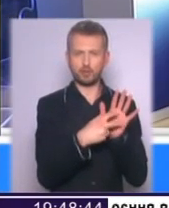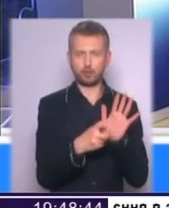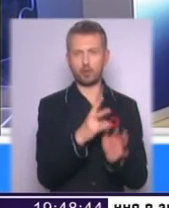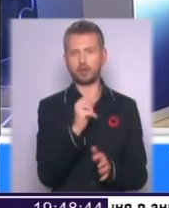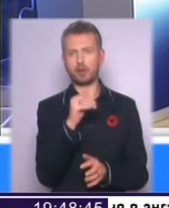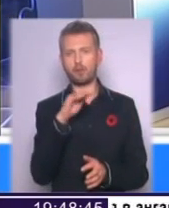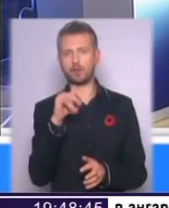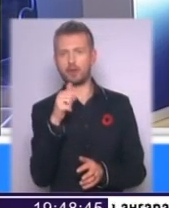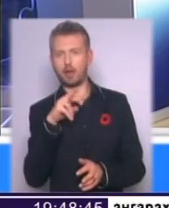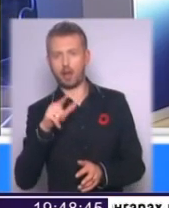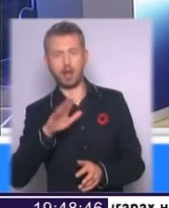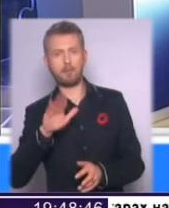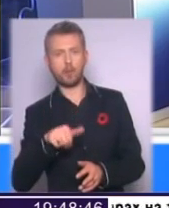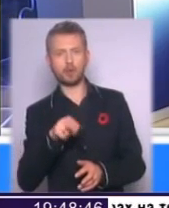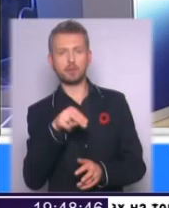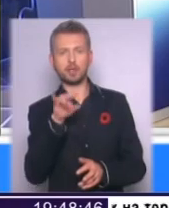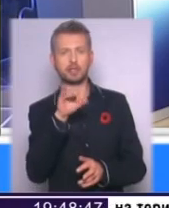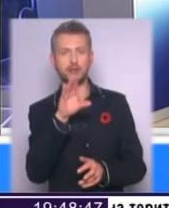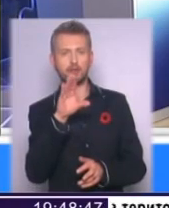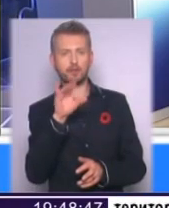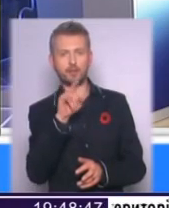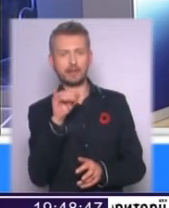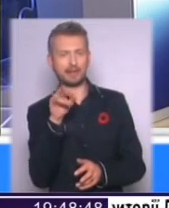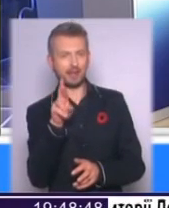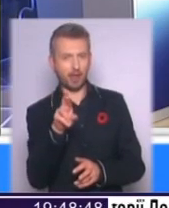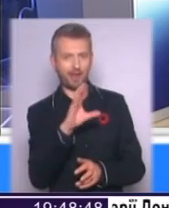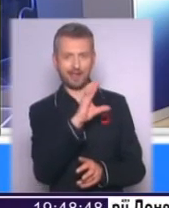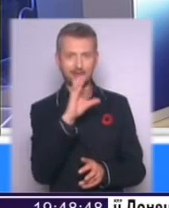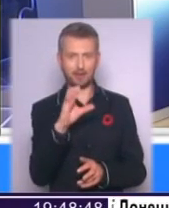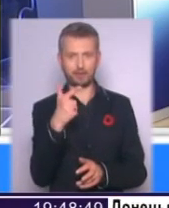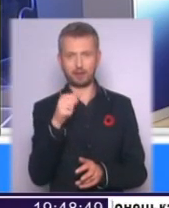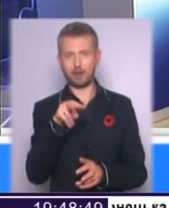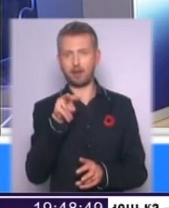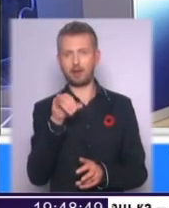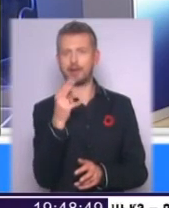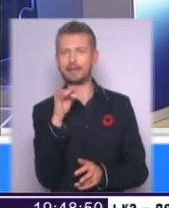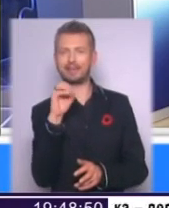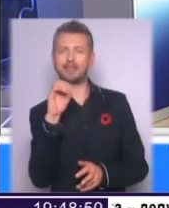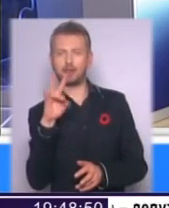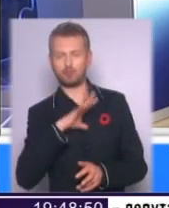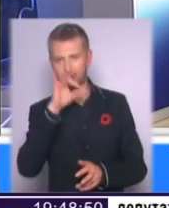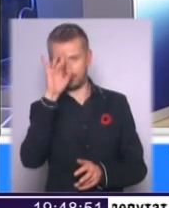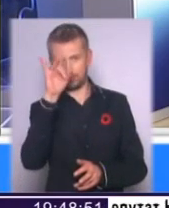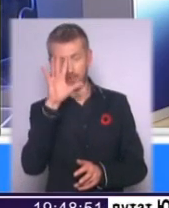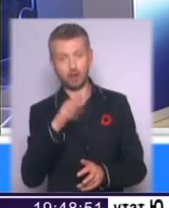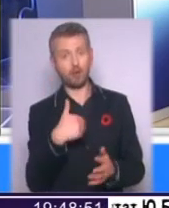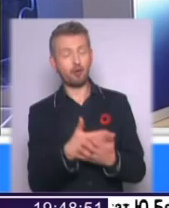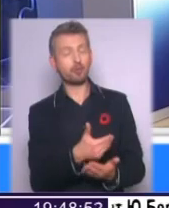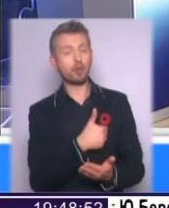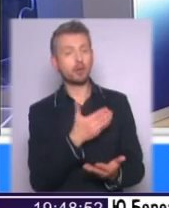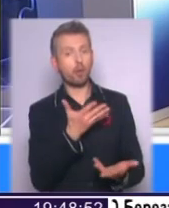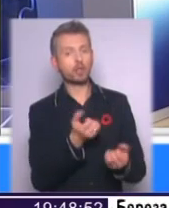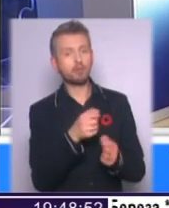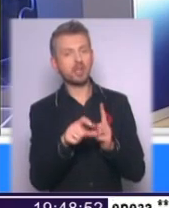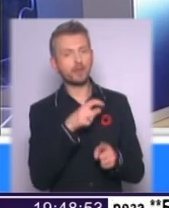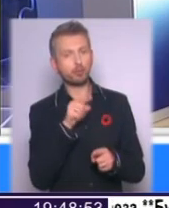Нафтігаль, а потім ще й дивізія СС Галіцієн була така знаменита. Ось хотілося б отримати